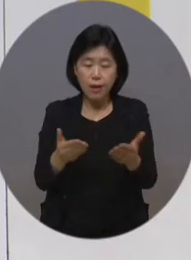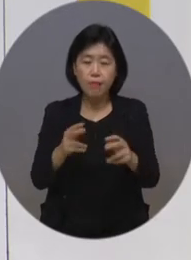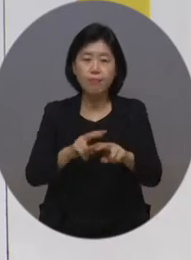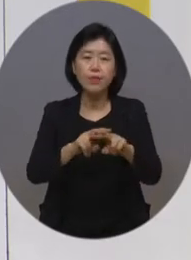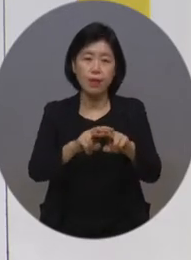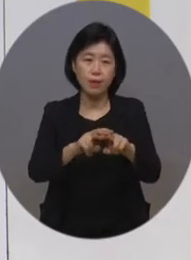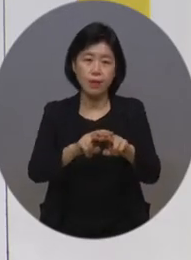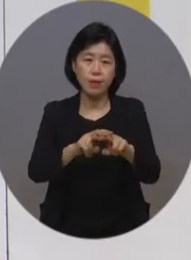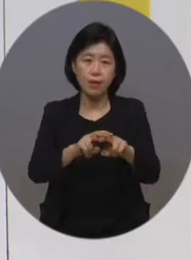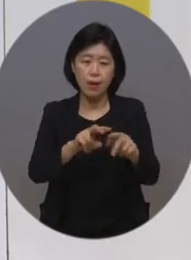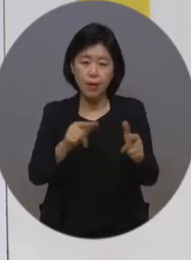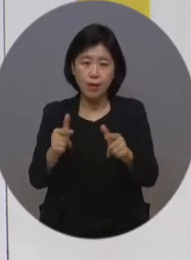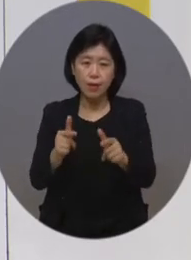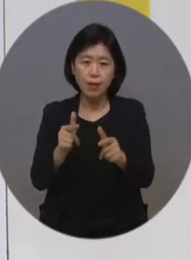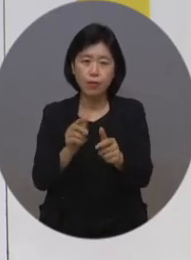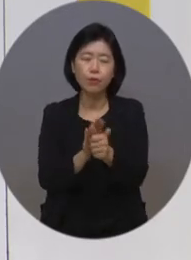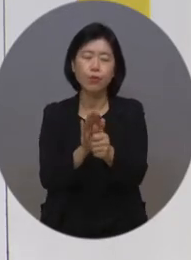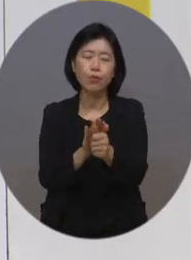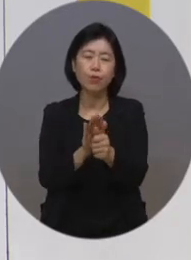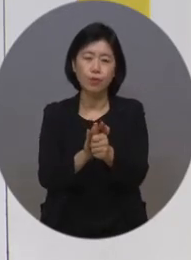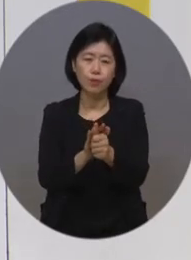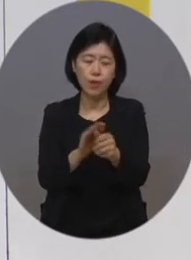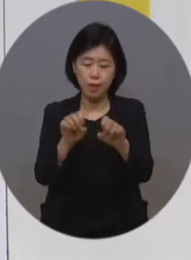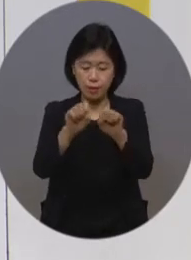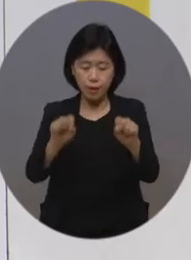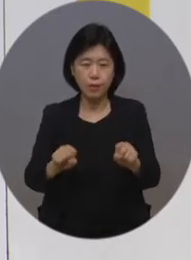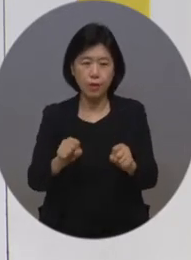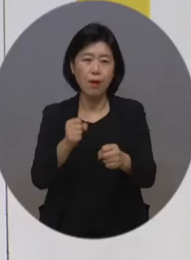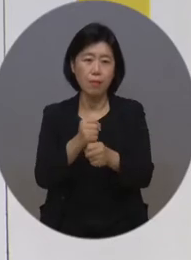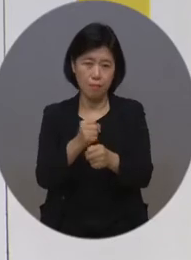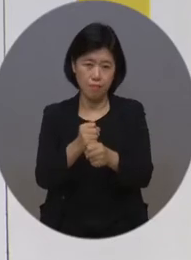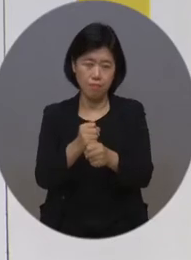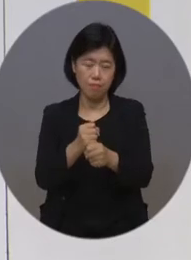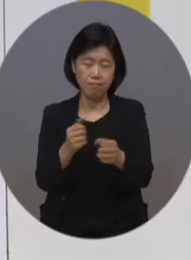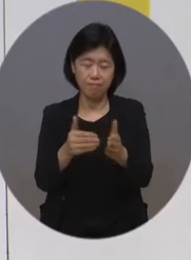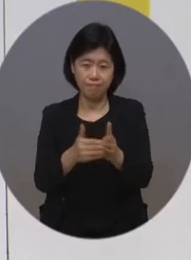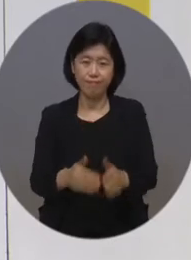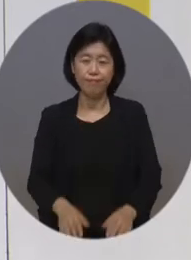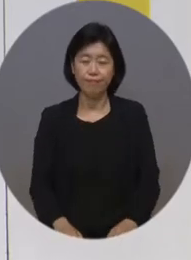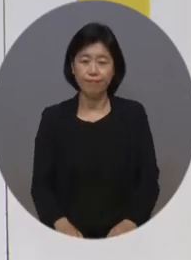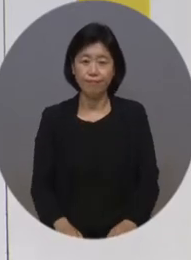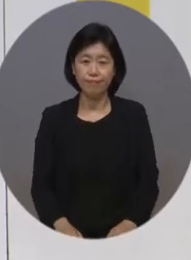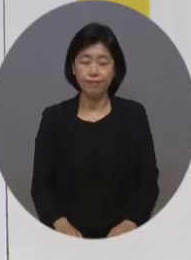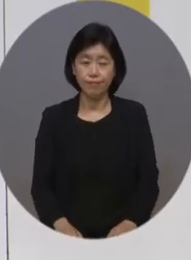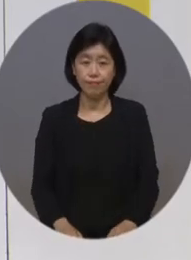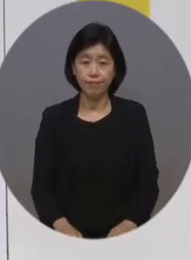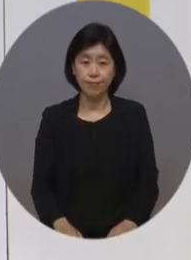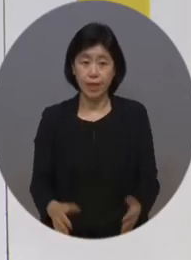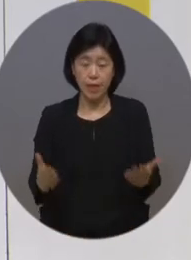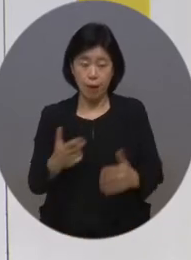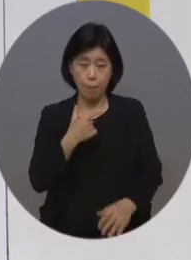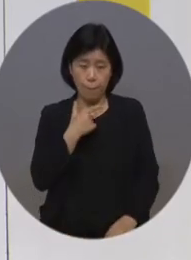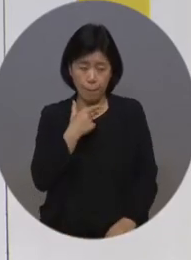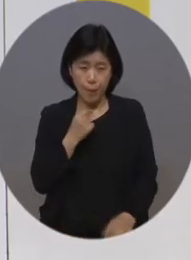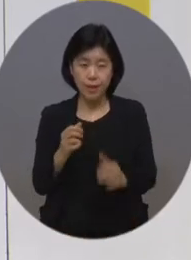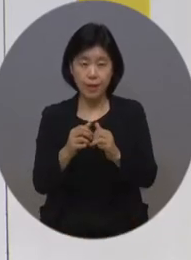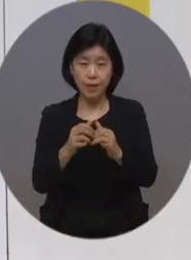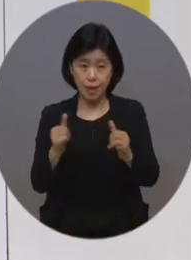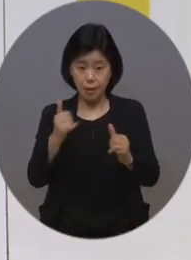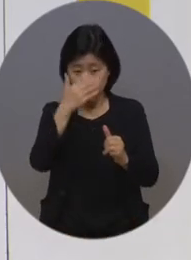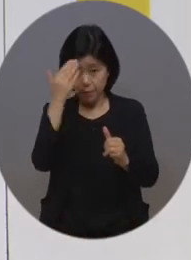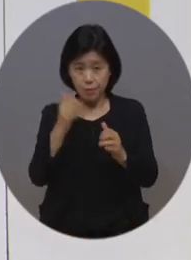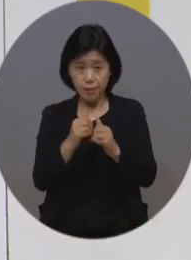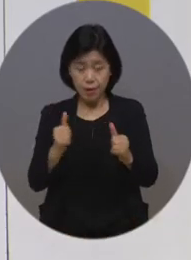좋으냐 며 어떤 건가요 좀 아주 이 성취 동기가 강한 청년들을 모아 가지고 예 2년 동안